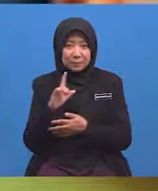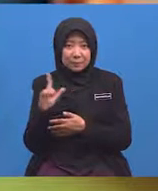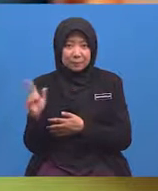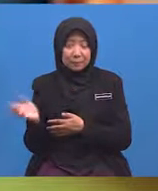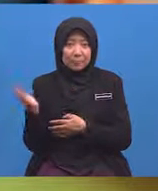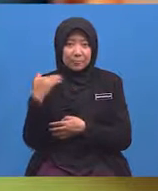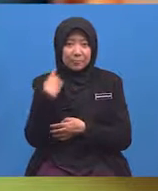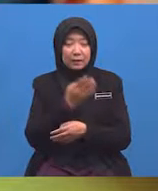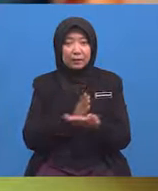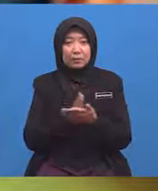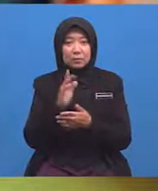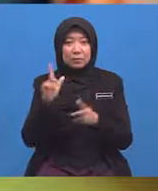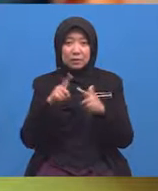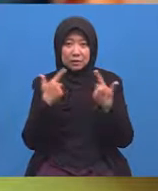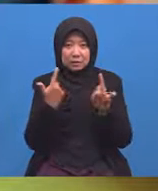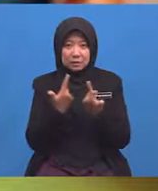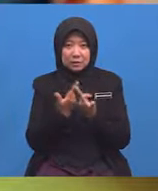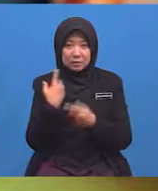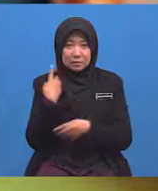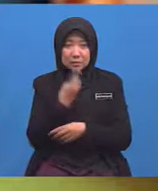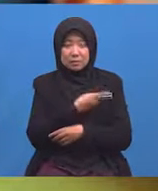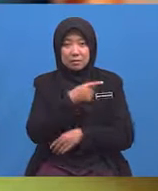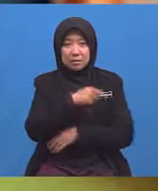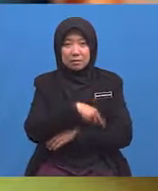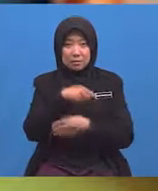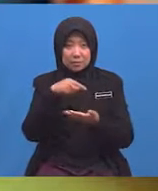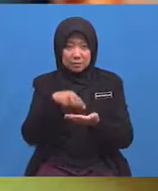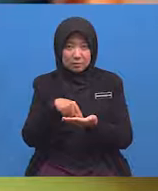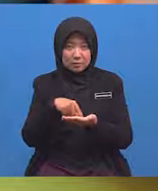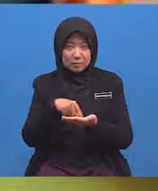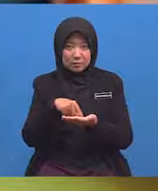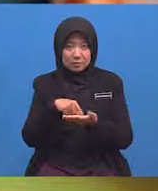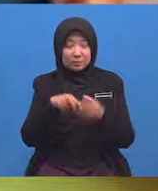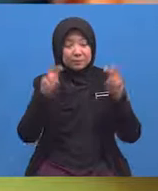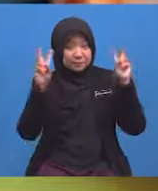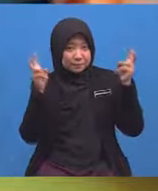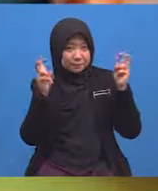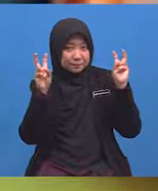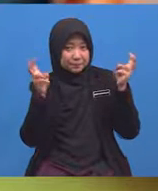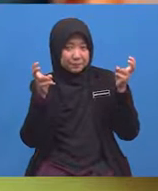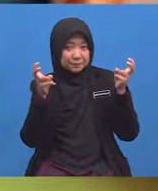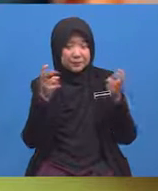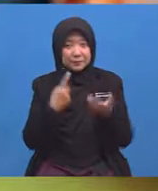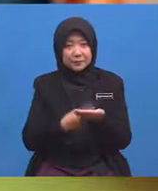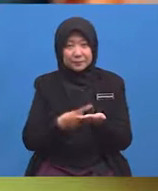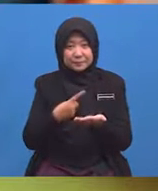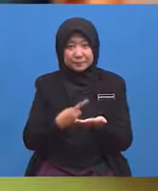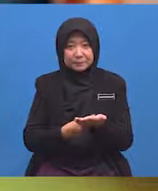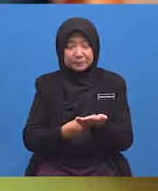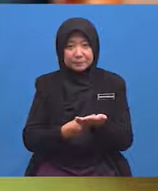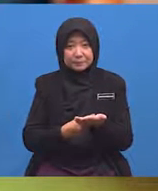Baiklah, mari kita teruskan kelas kita pada hari ini. Tajuk yang